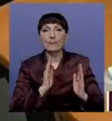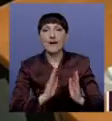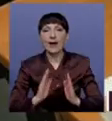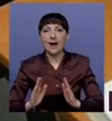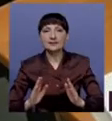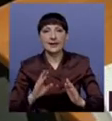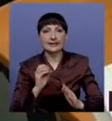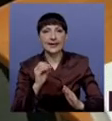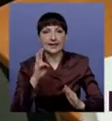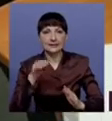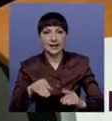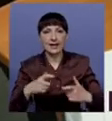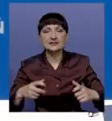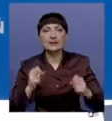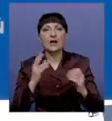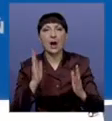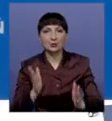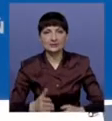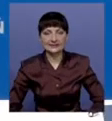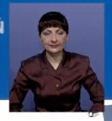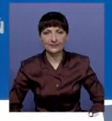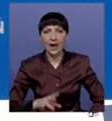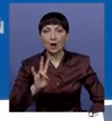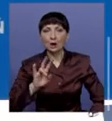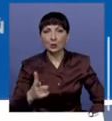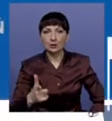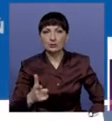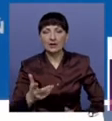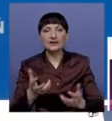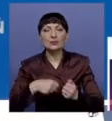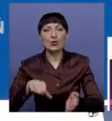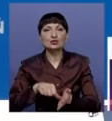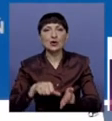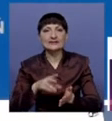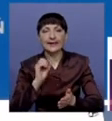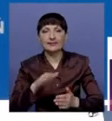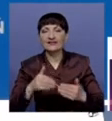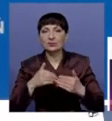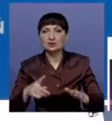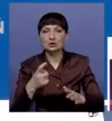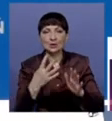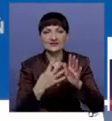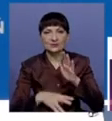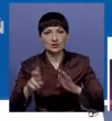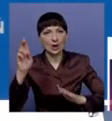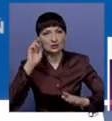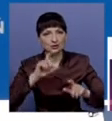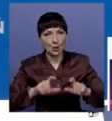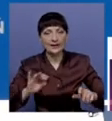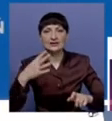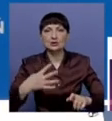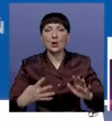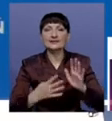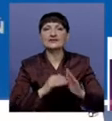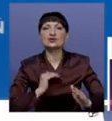сдачи ЕНТ. В июне в ЕНТ примут участие выпускники 190 государственных школ и